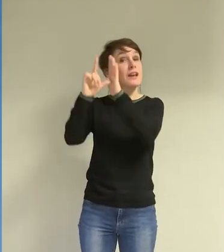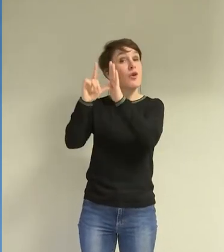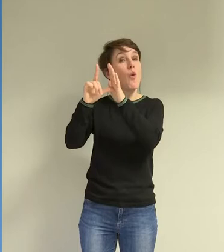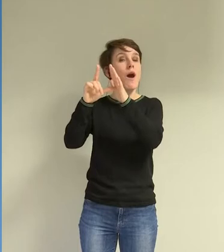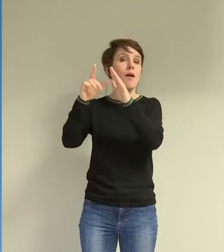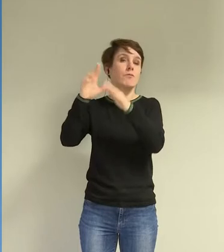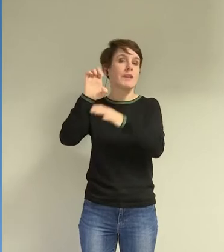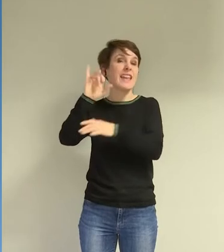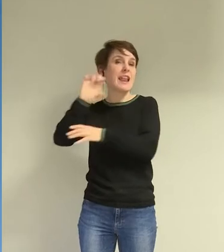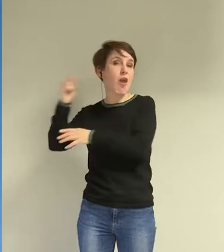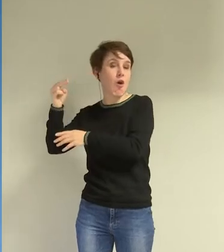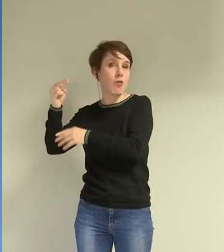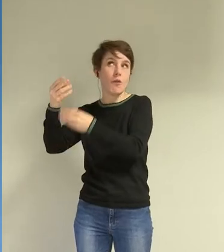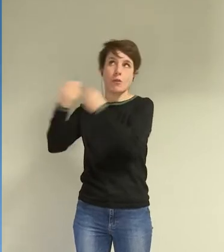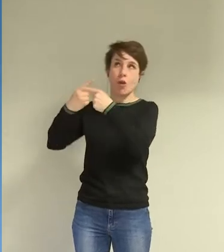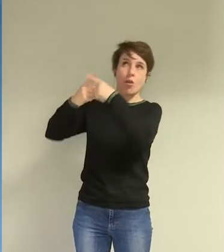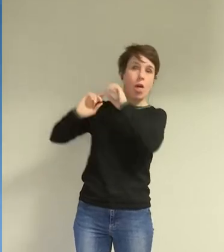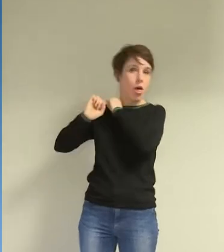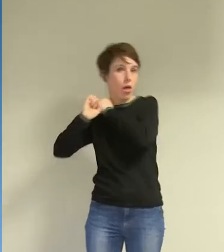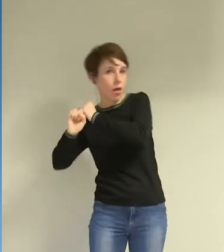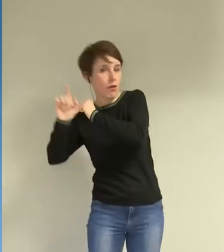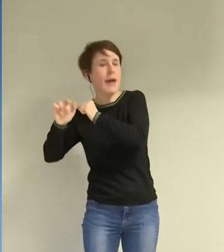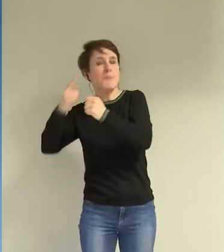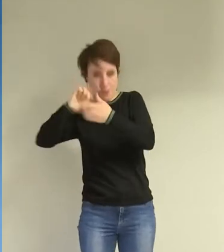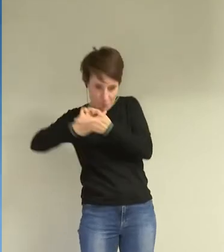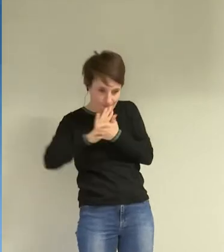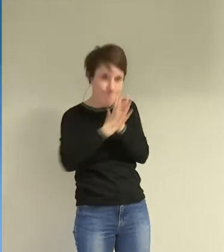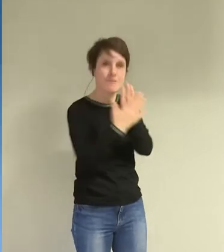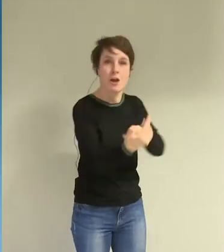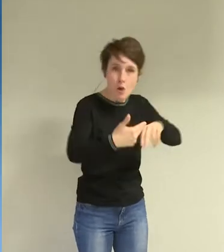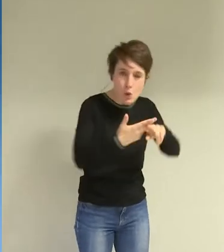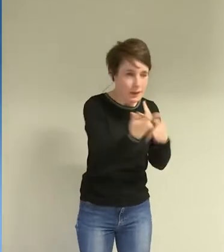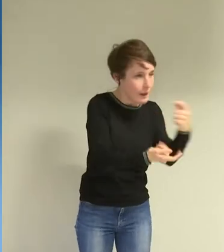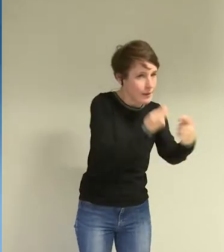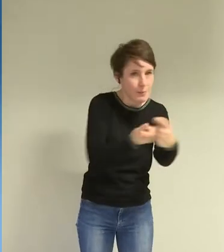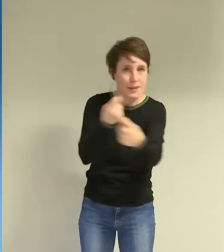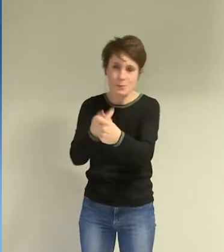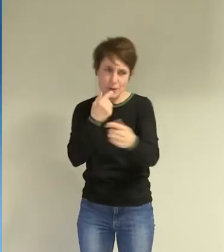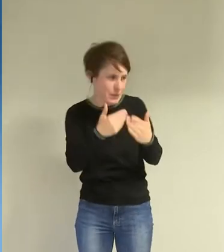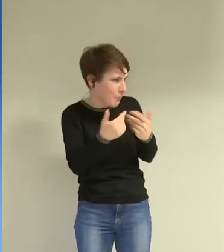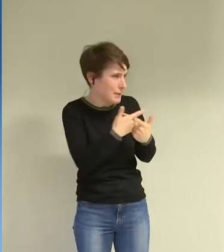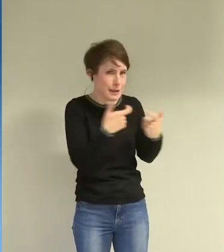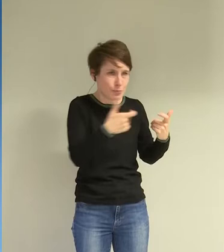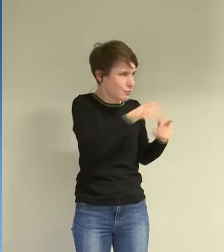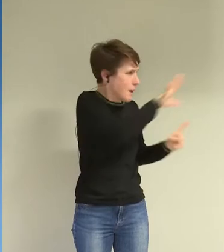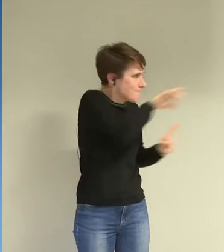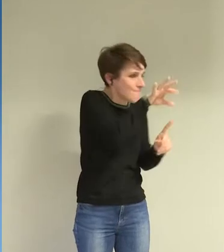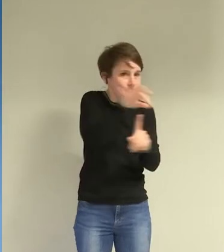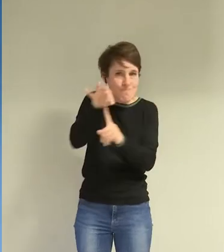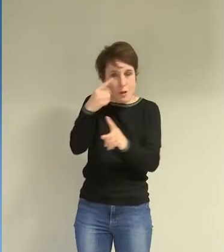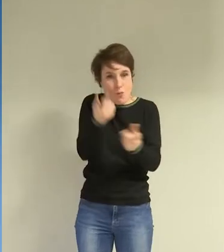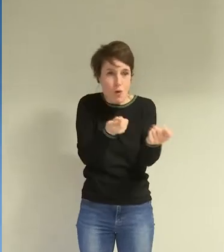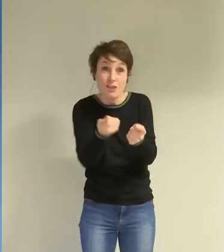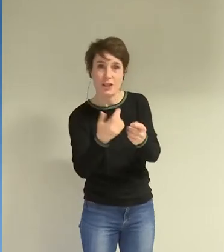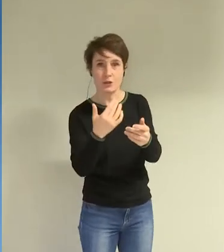opportunité pour se doter d'un outil adapté qui regroupant différentes compétences de métier aurait pu porter une gestion de proximité de qualité